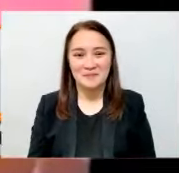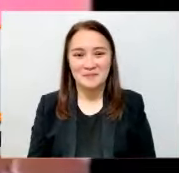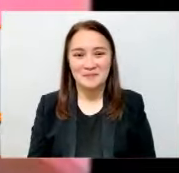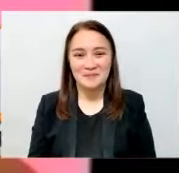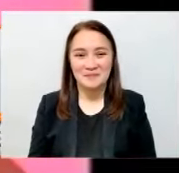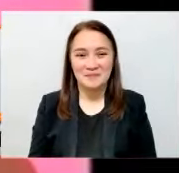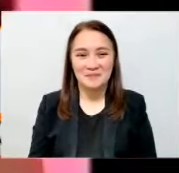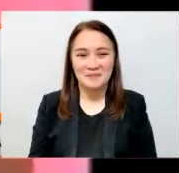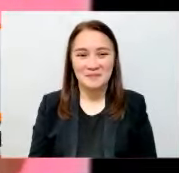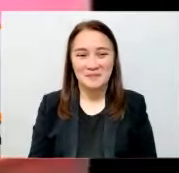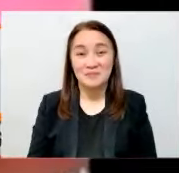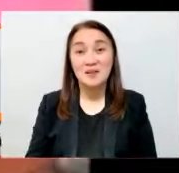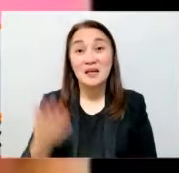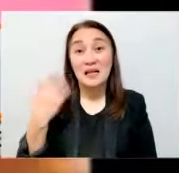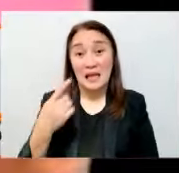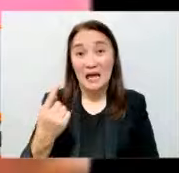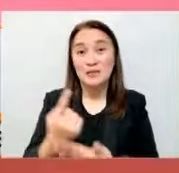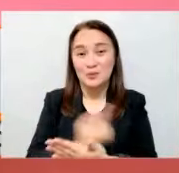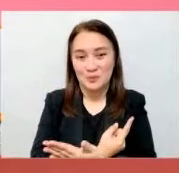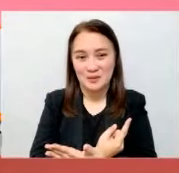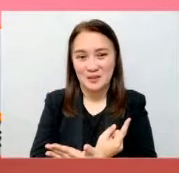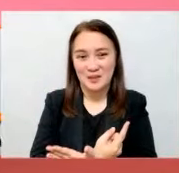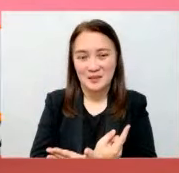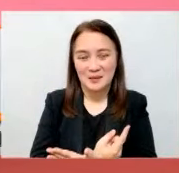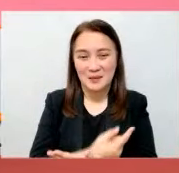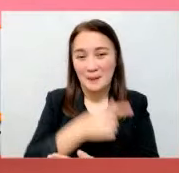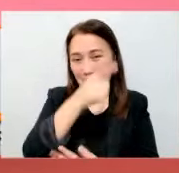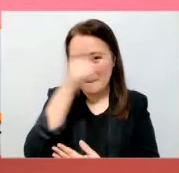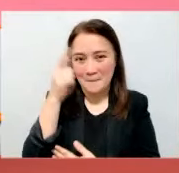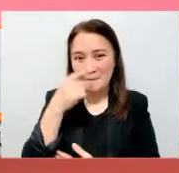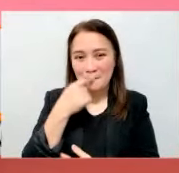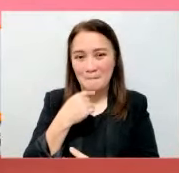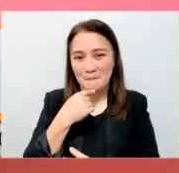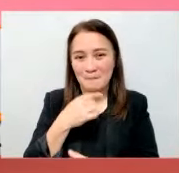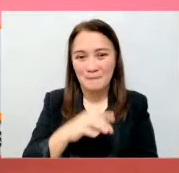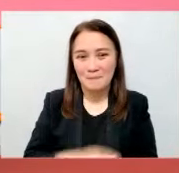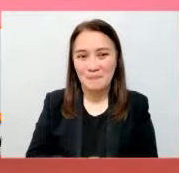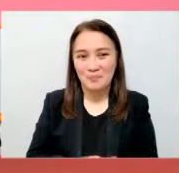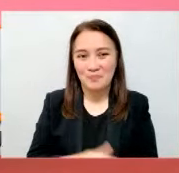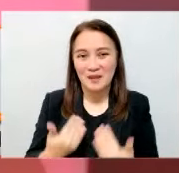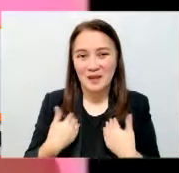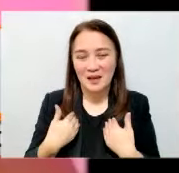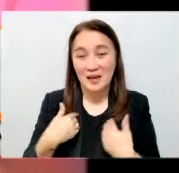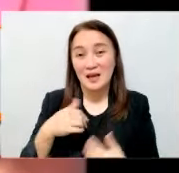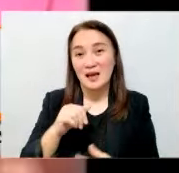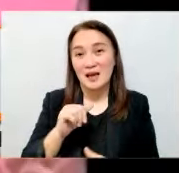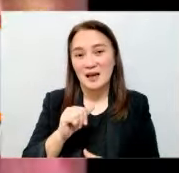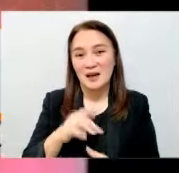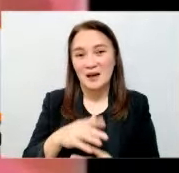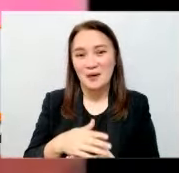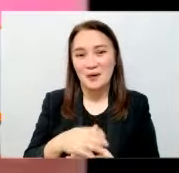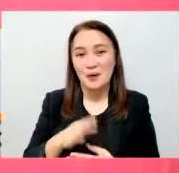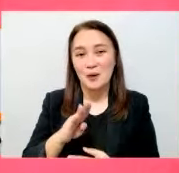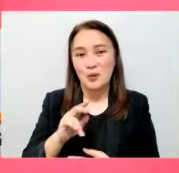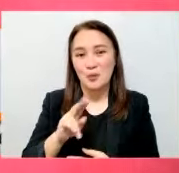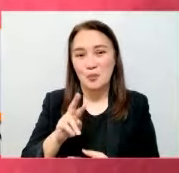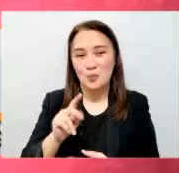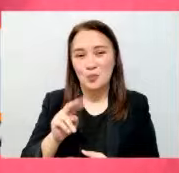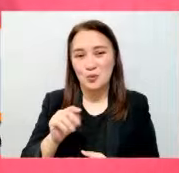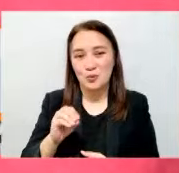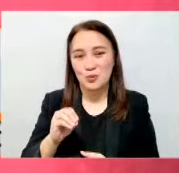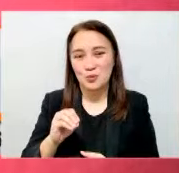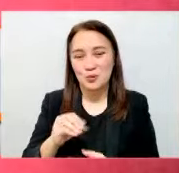Last week lang nang inabas ni Blackpink Rosé ang awitin featuring ang Phil-Am Grammy winner na si Bruno Mars. At simula